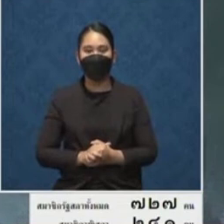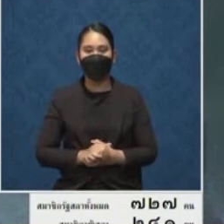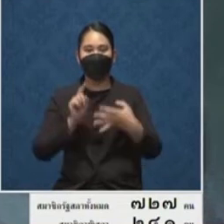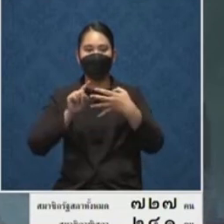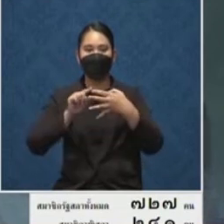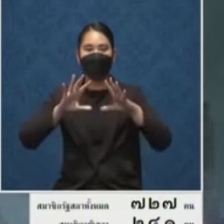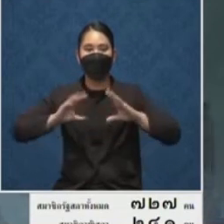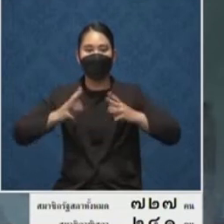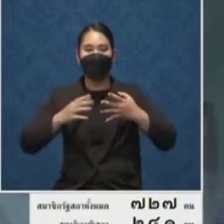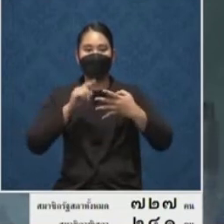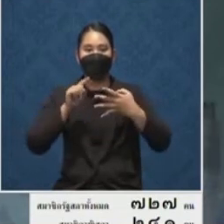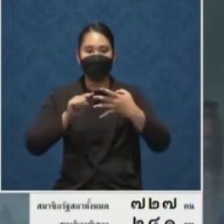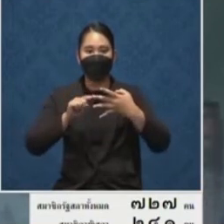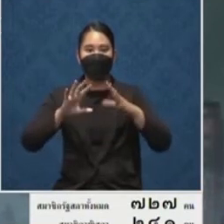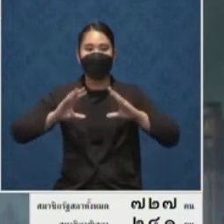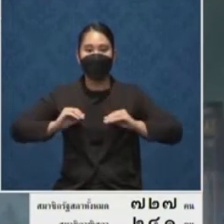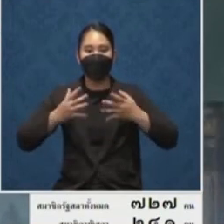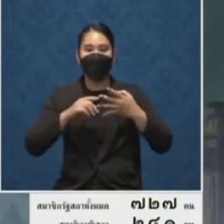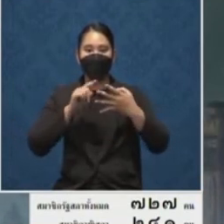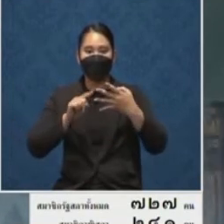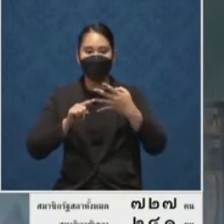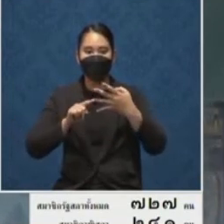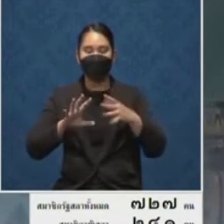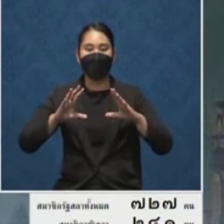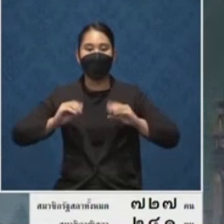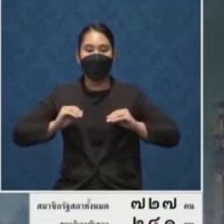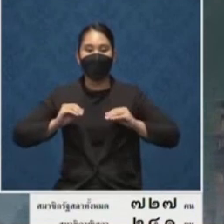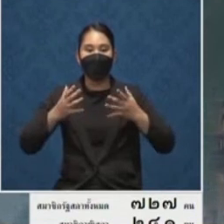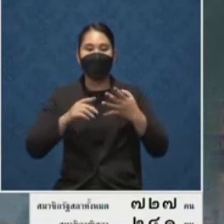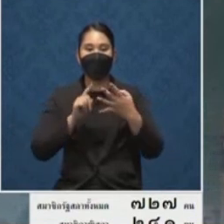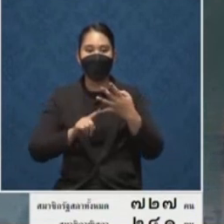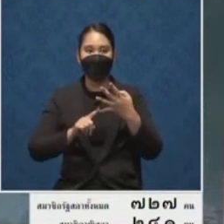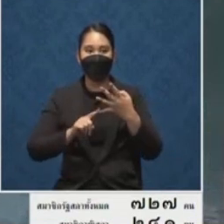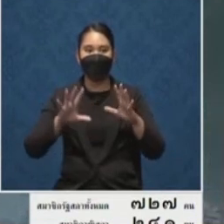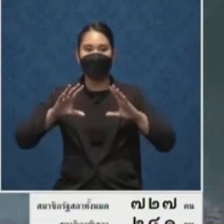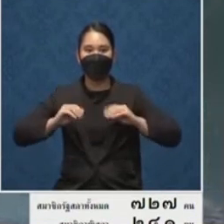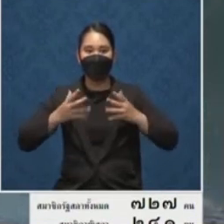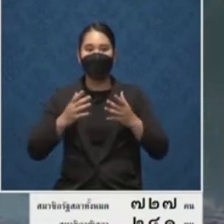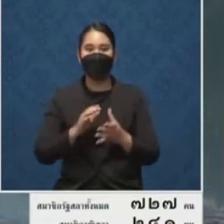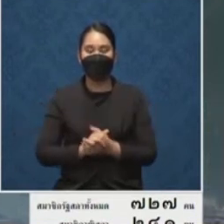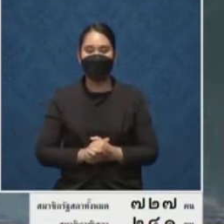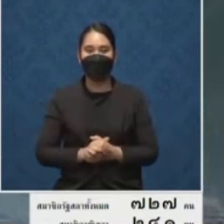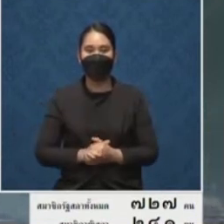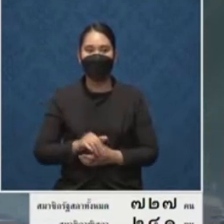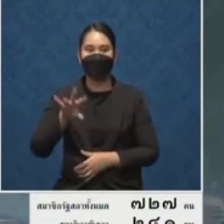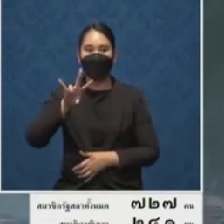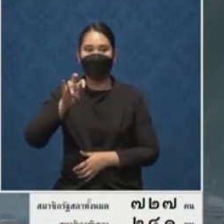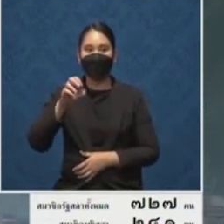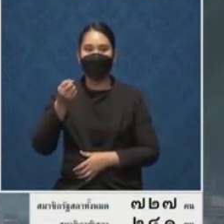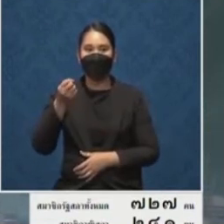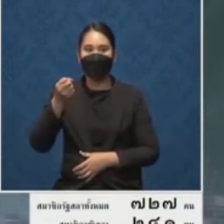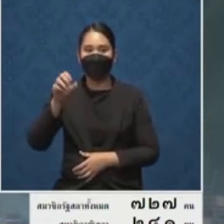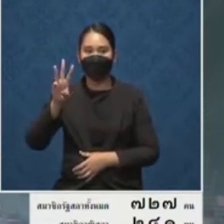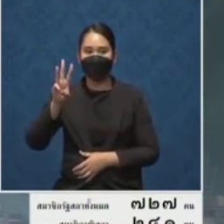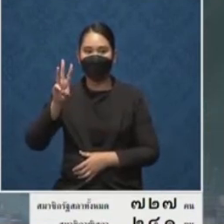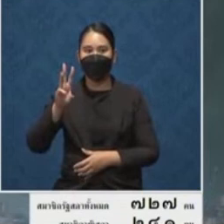715นายอุดมวรัญญูรัตน ์1ไม่รับหลักการ2ไม่รับหลักการ3ไม่รับหลักประการ